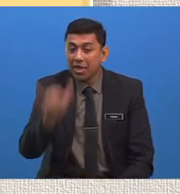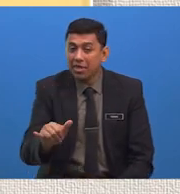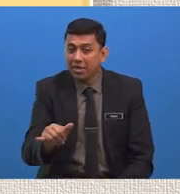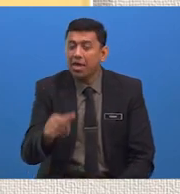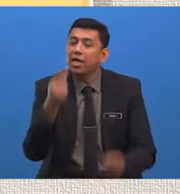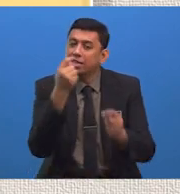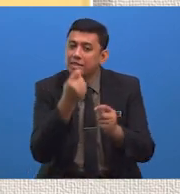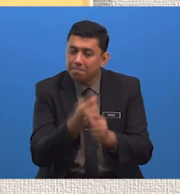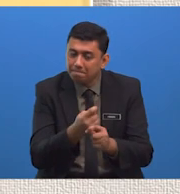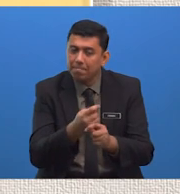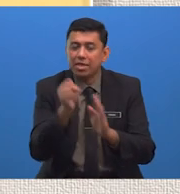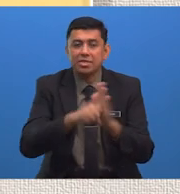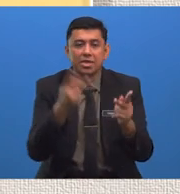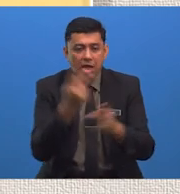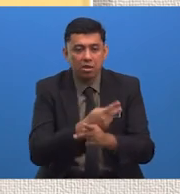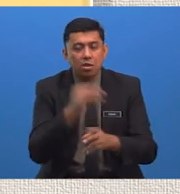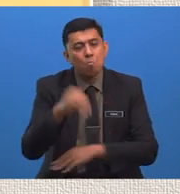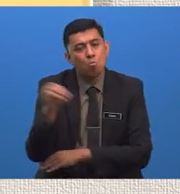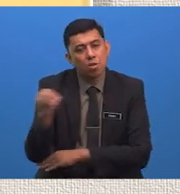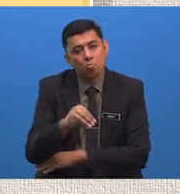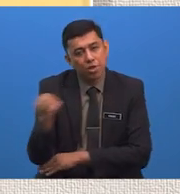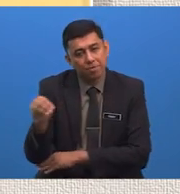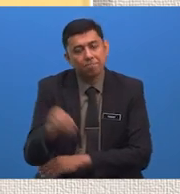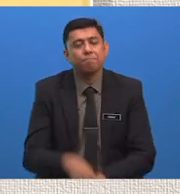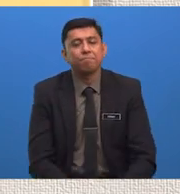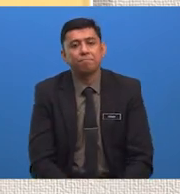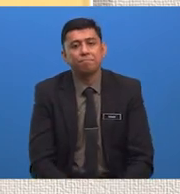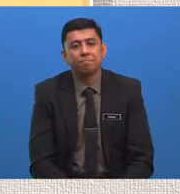Ya, tepat sekali, murid-murid.